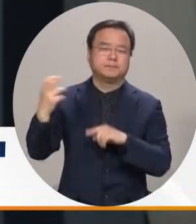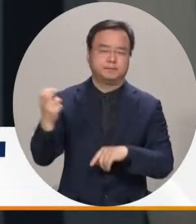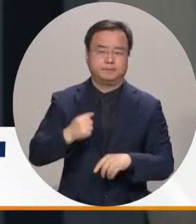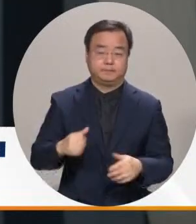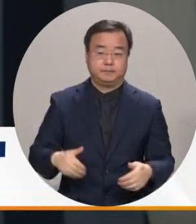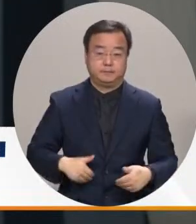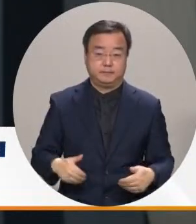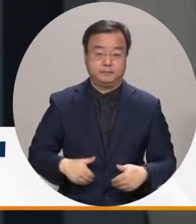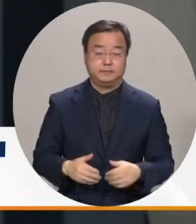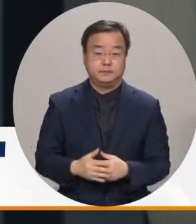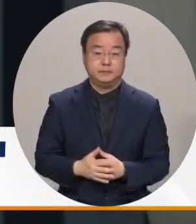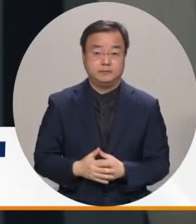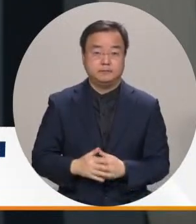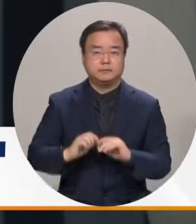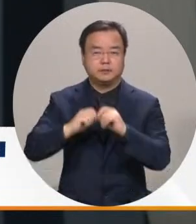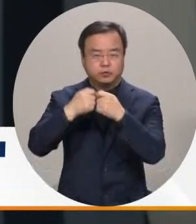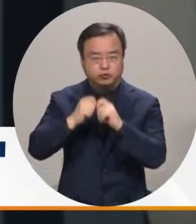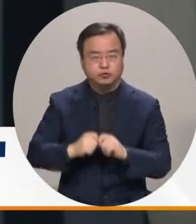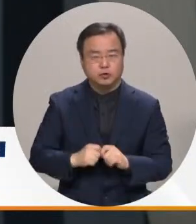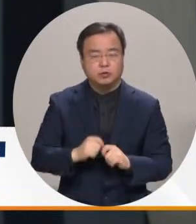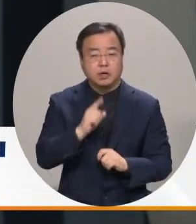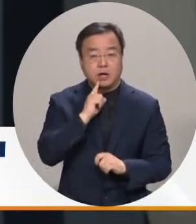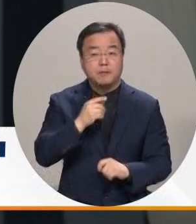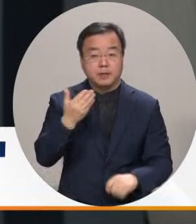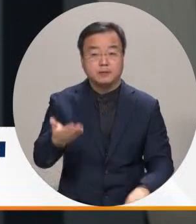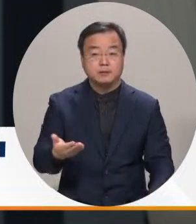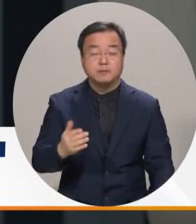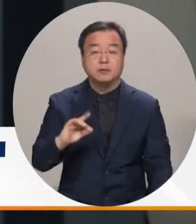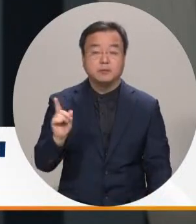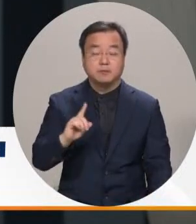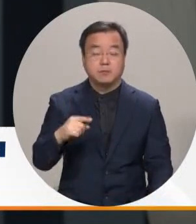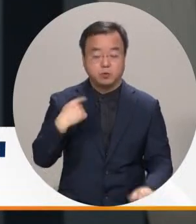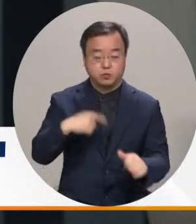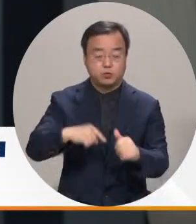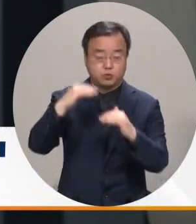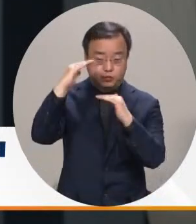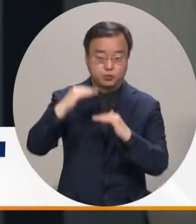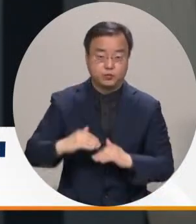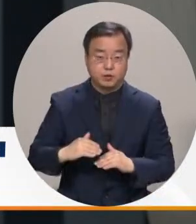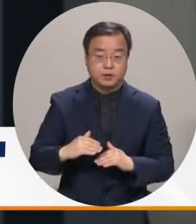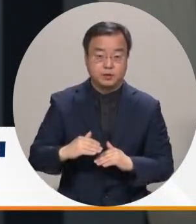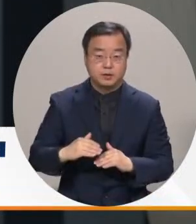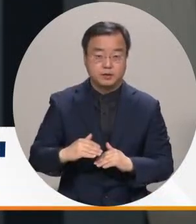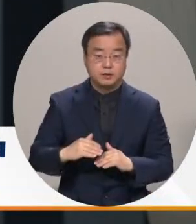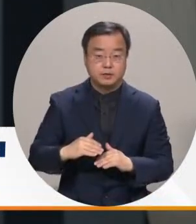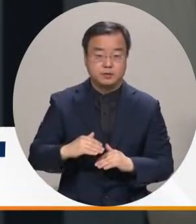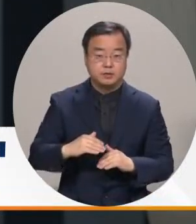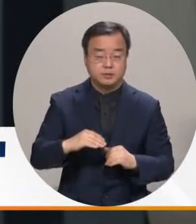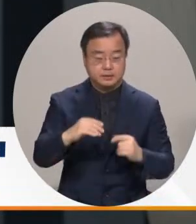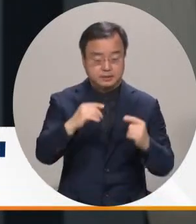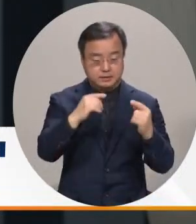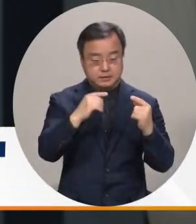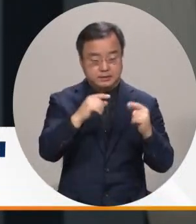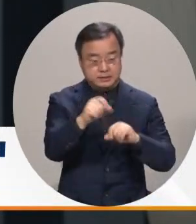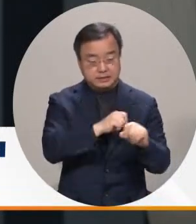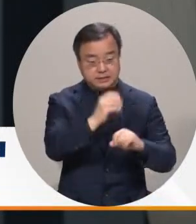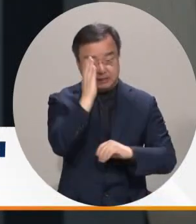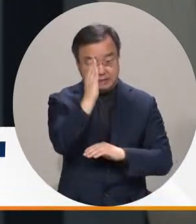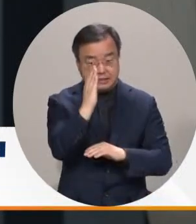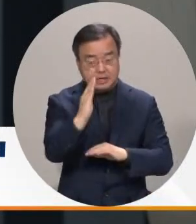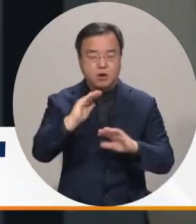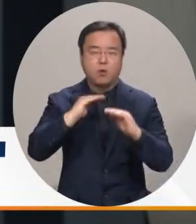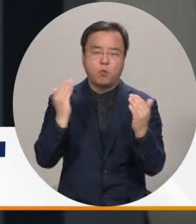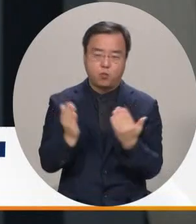좋을 것 같아요 그래서 구체적으로 좀 말씀을 드리면 그 커리큘럼이 어 수능 특강 수능 완성 이렇게 한